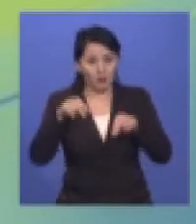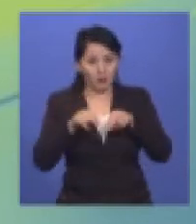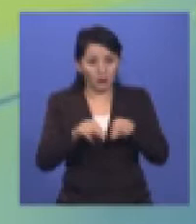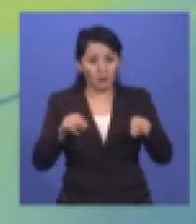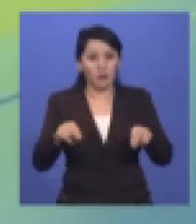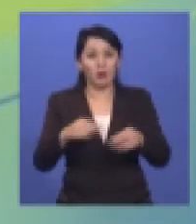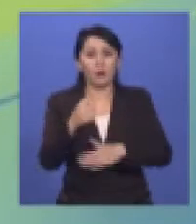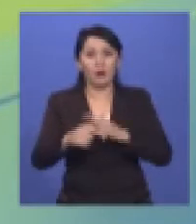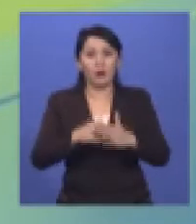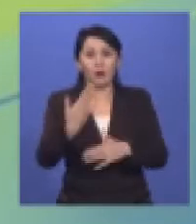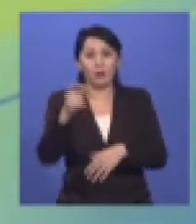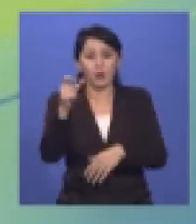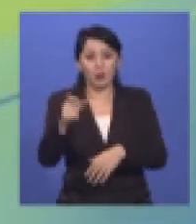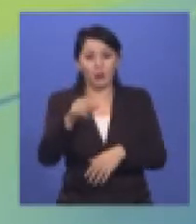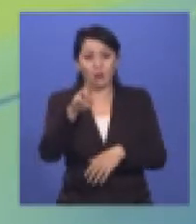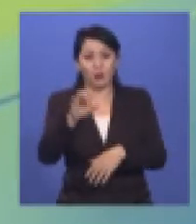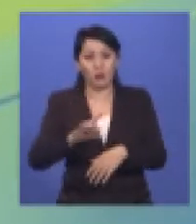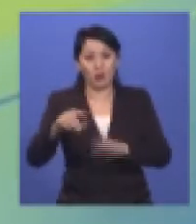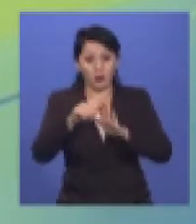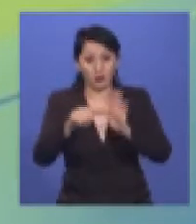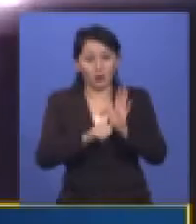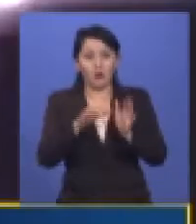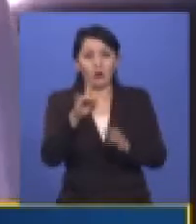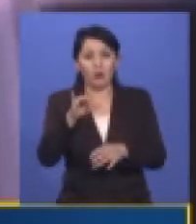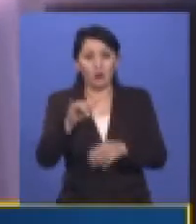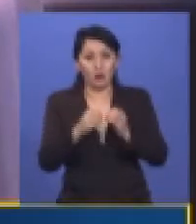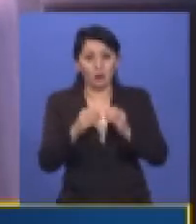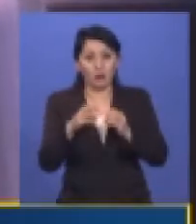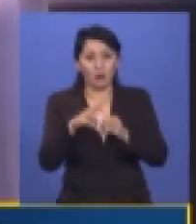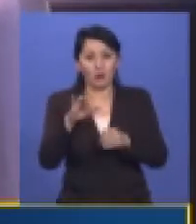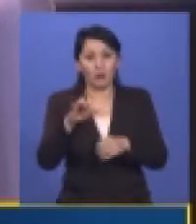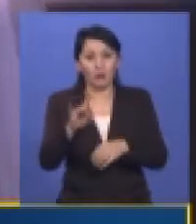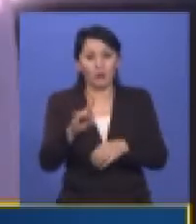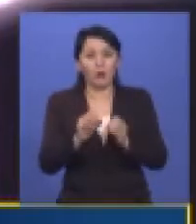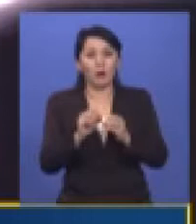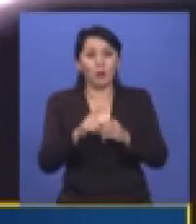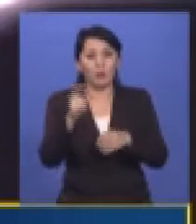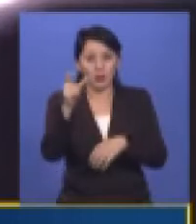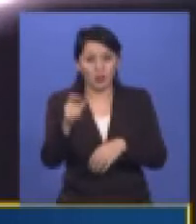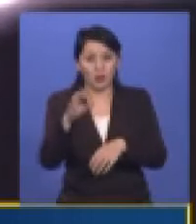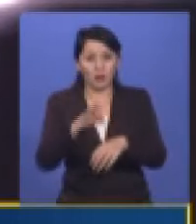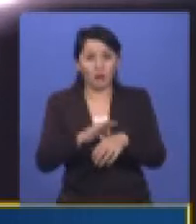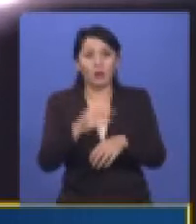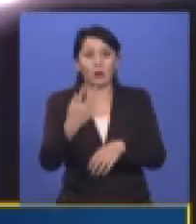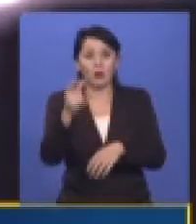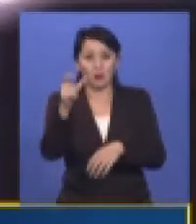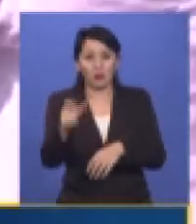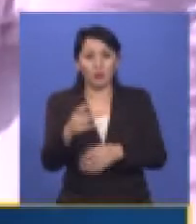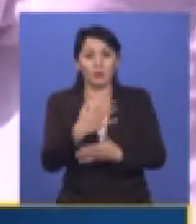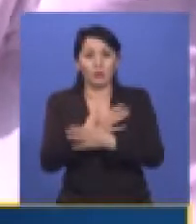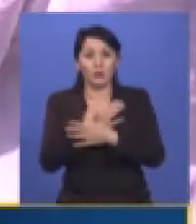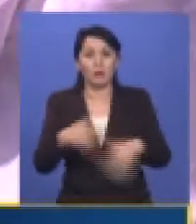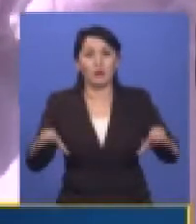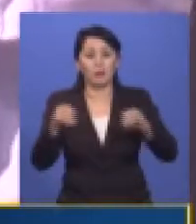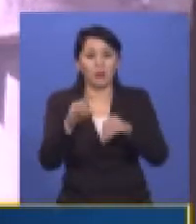қаласында 50 адам вирус жұқтырған, Қызылжар ауданында 16, Айыртауда 13, Шамбыл ауданында 11 науқас тіркелді. 3 адам дерттен көз